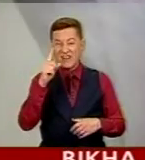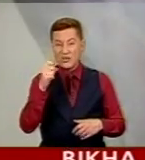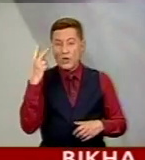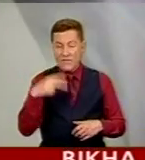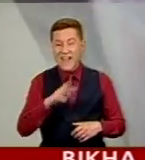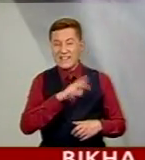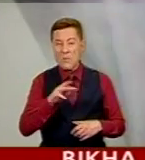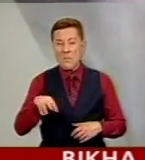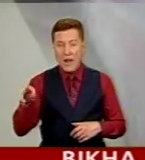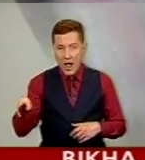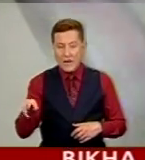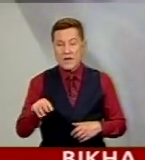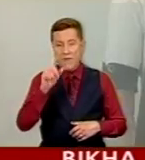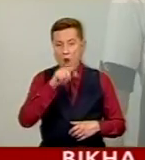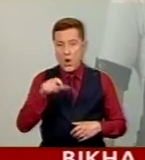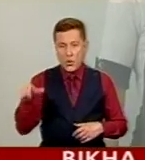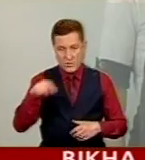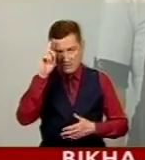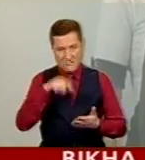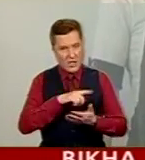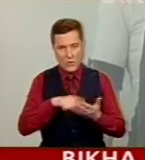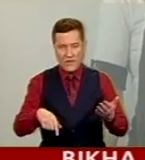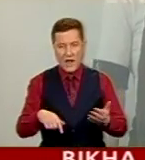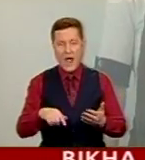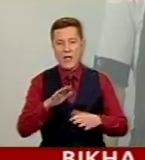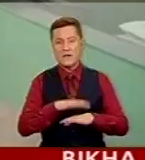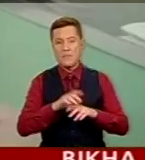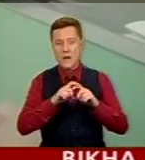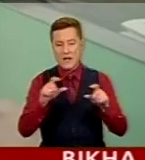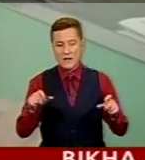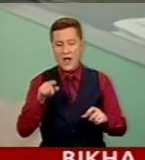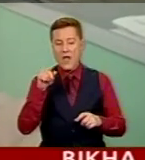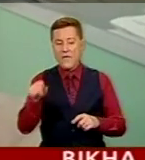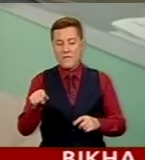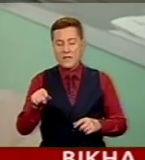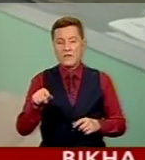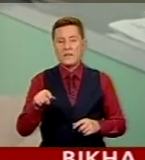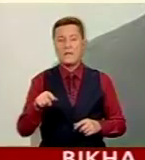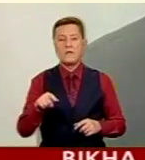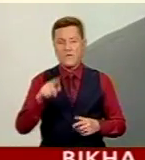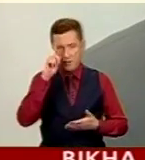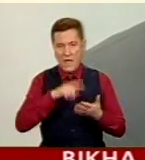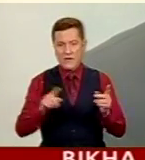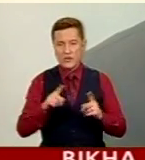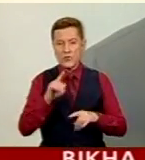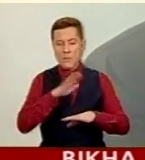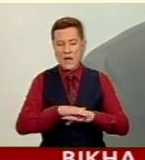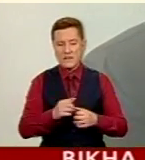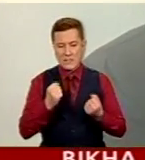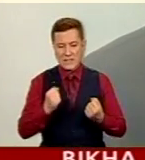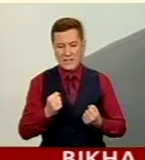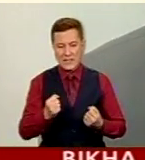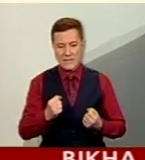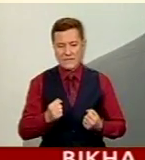мільярдів. Люди перестали довіряти фінустановам. Пан Анатолій не з таких, певен, його банк надійний. Більше